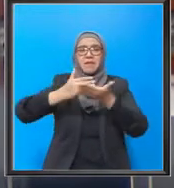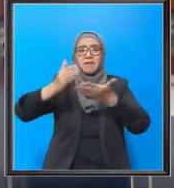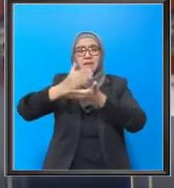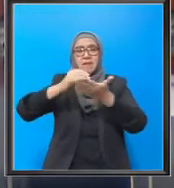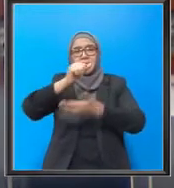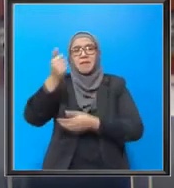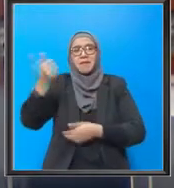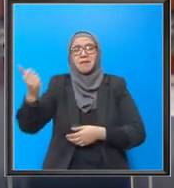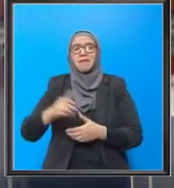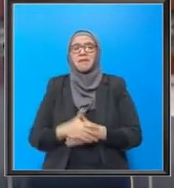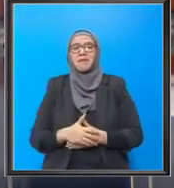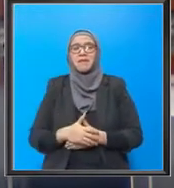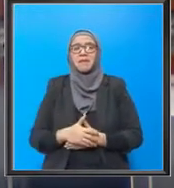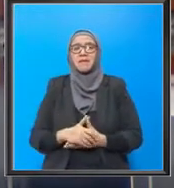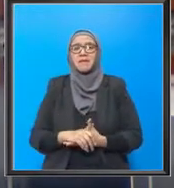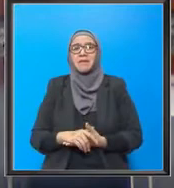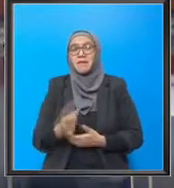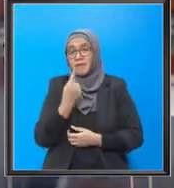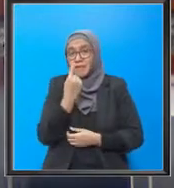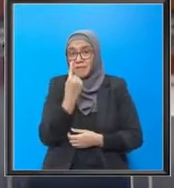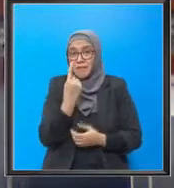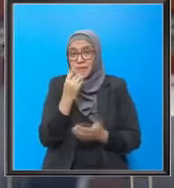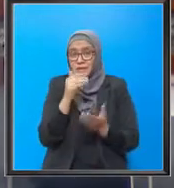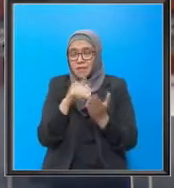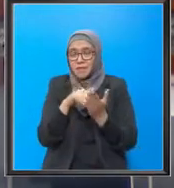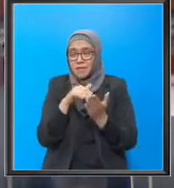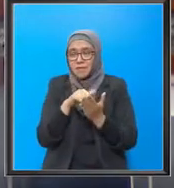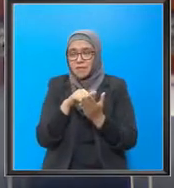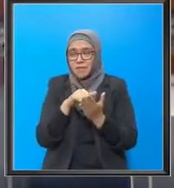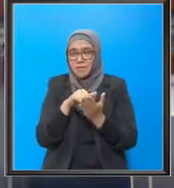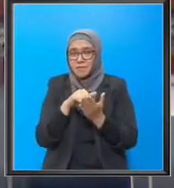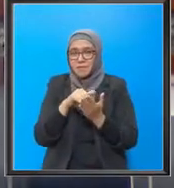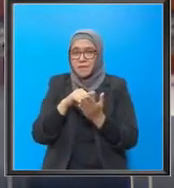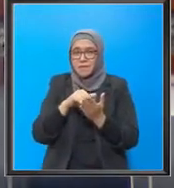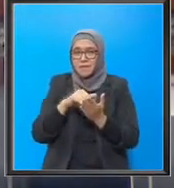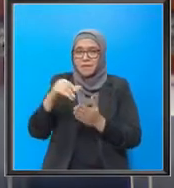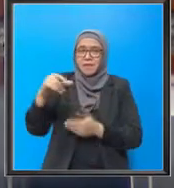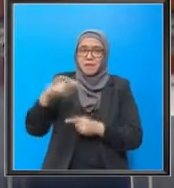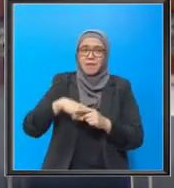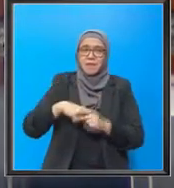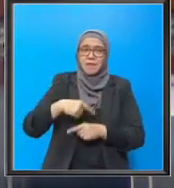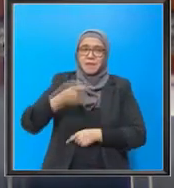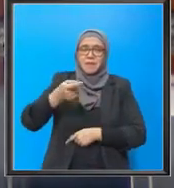jadi eh satu lagi ah speaker